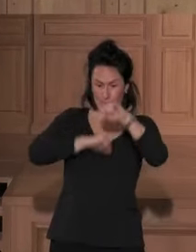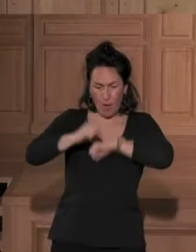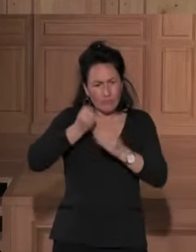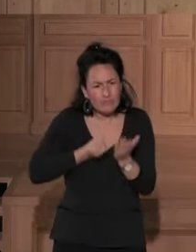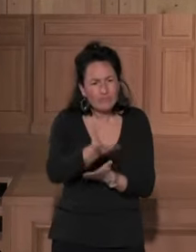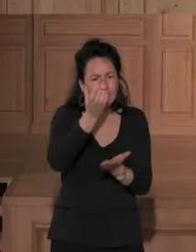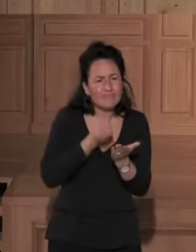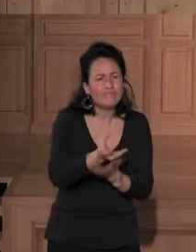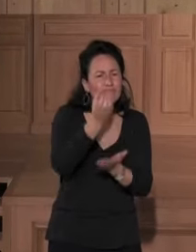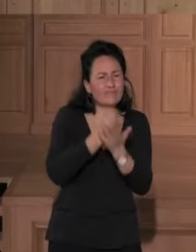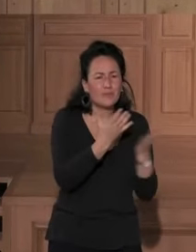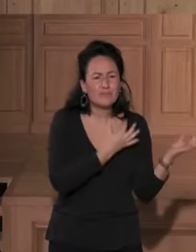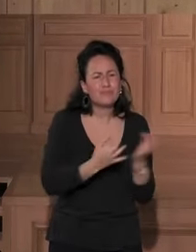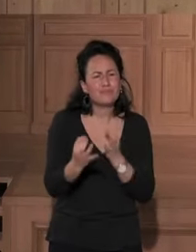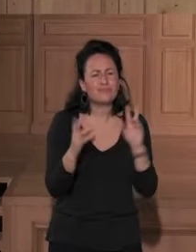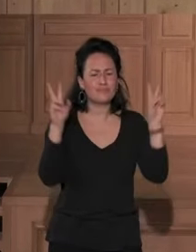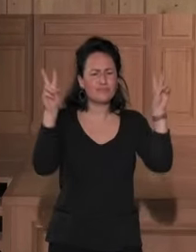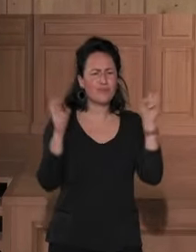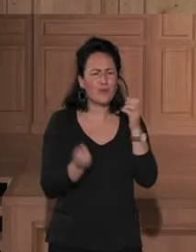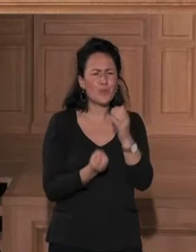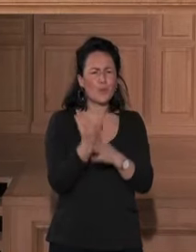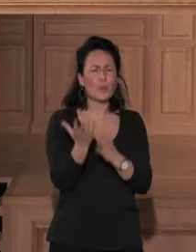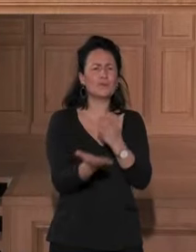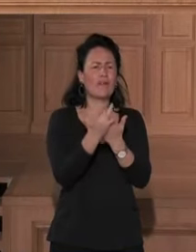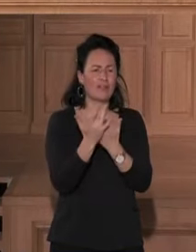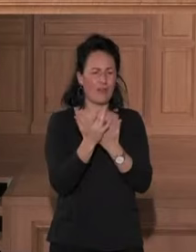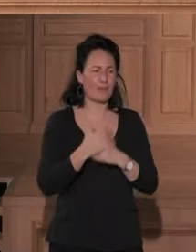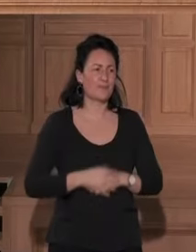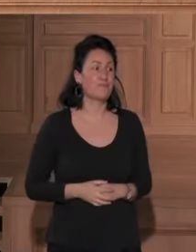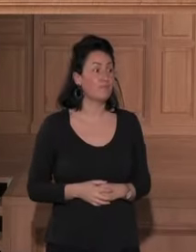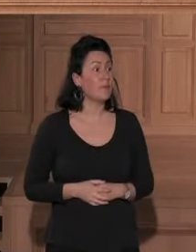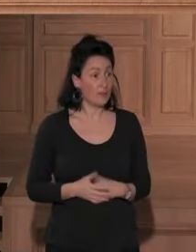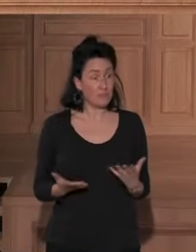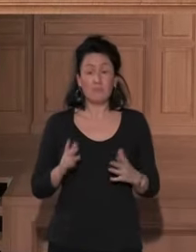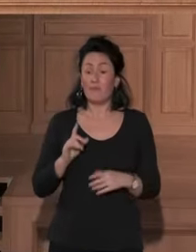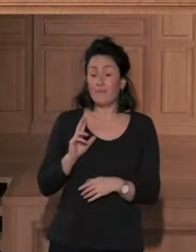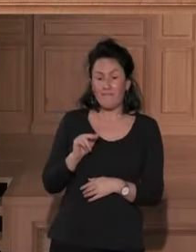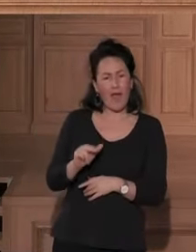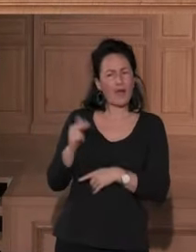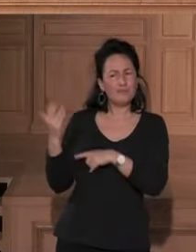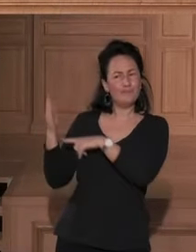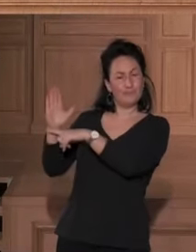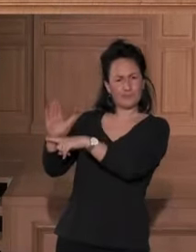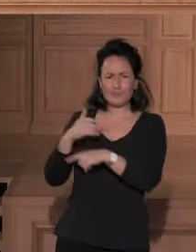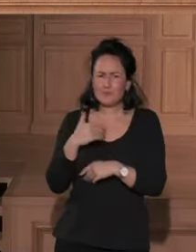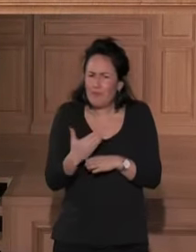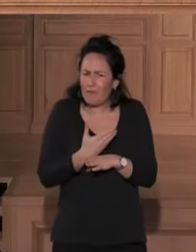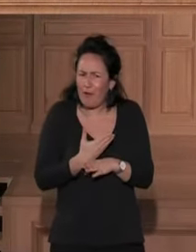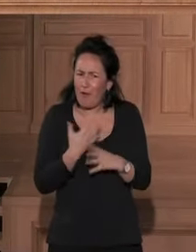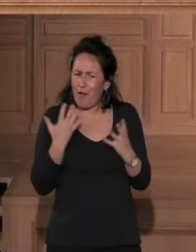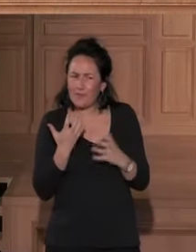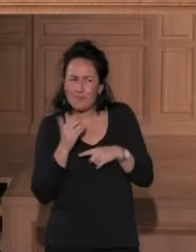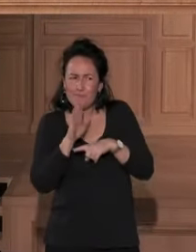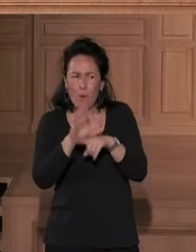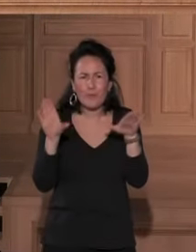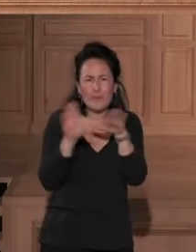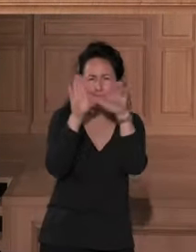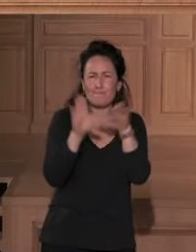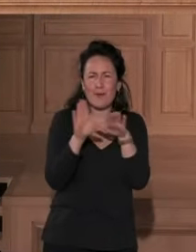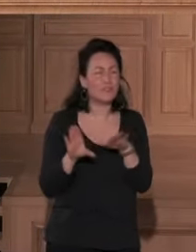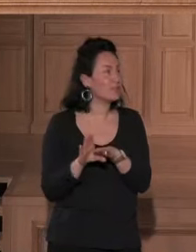newsletter. Et puis, avant de laisser la parole à nos intervenants, on voudrait vous montrer quelques images